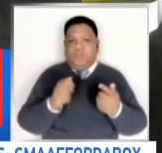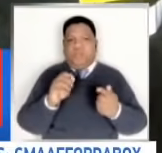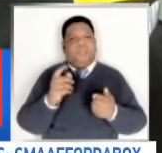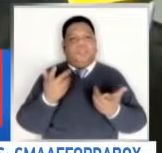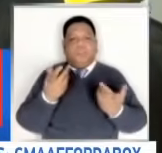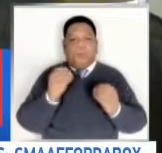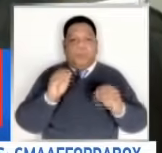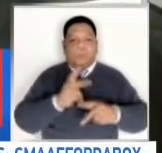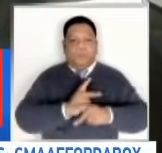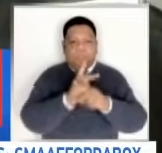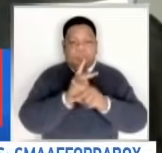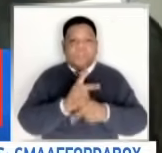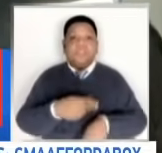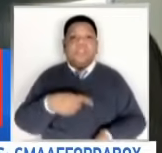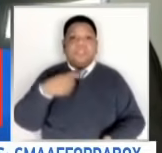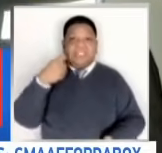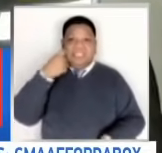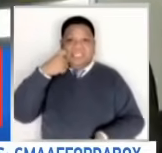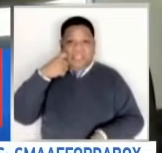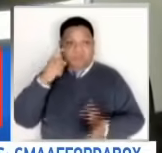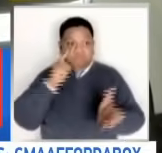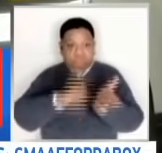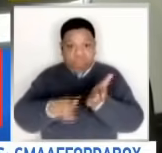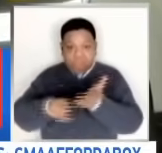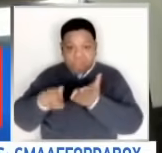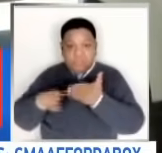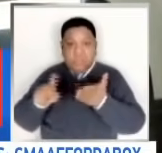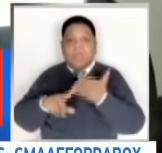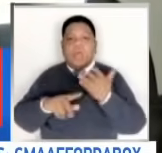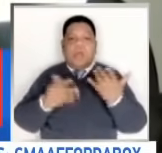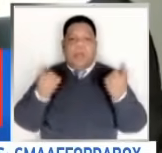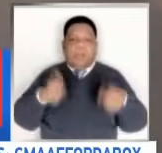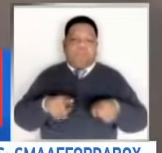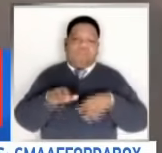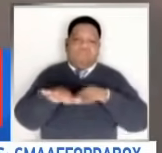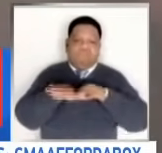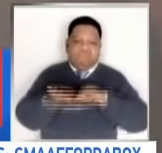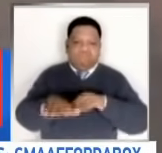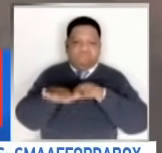kanina ng daloy ng trapiko ang kanilang paninita, lalo na sa westbound lane.